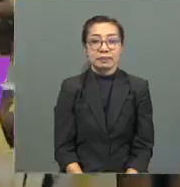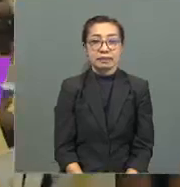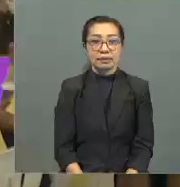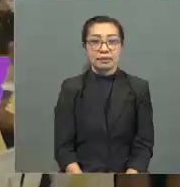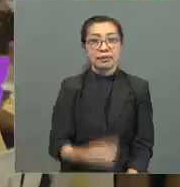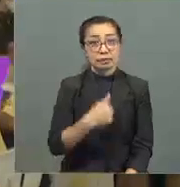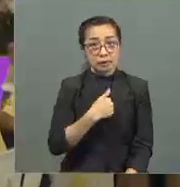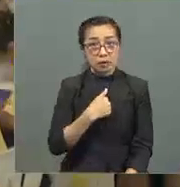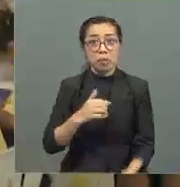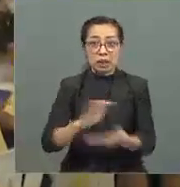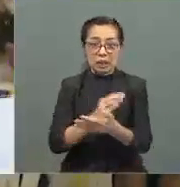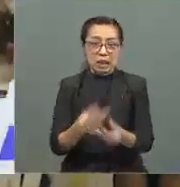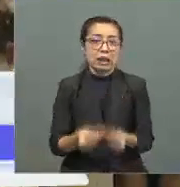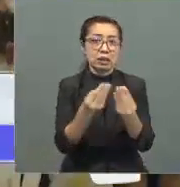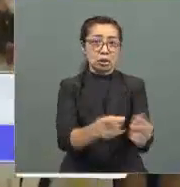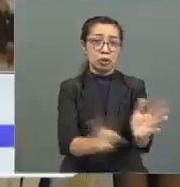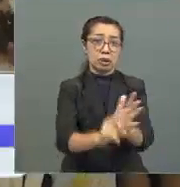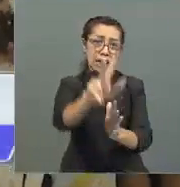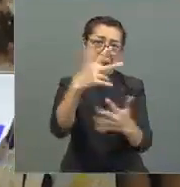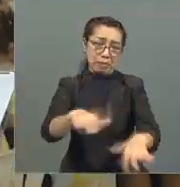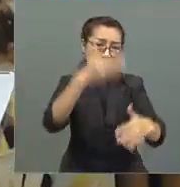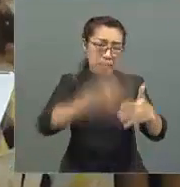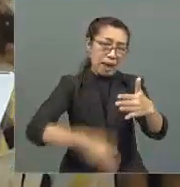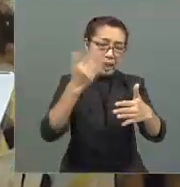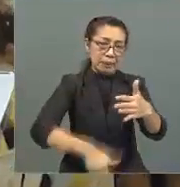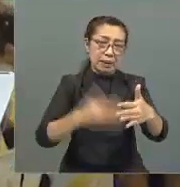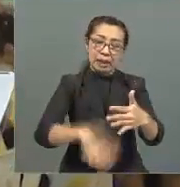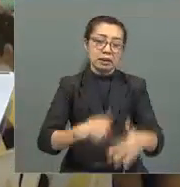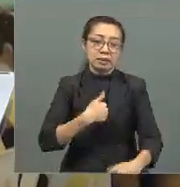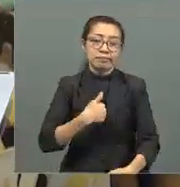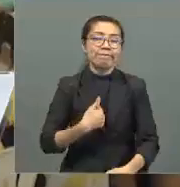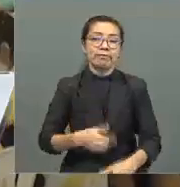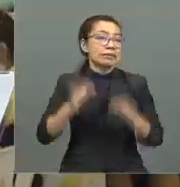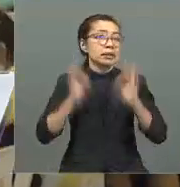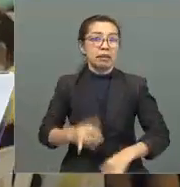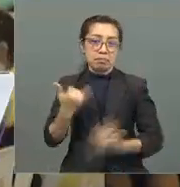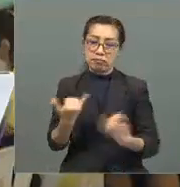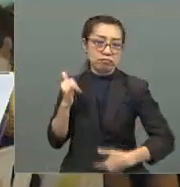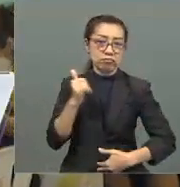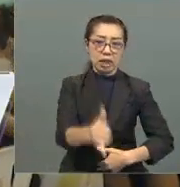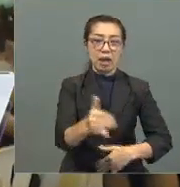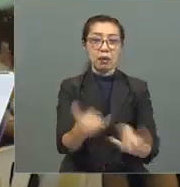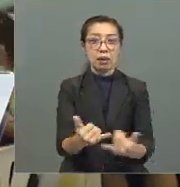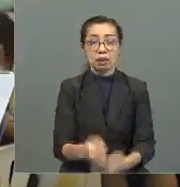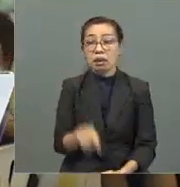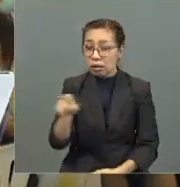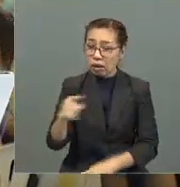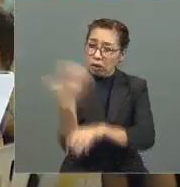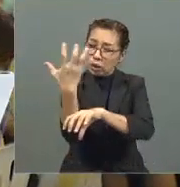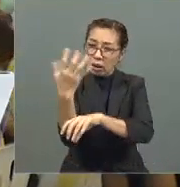ทำเรื่องมา3เที่ยวแล้วไม่ผ่านผมก็เลยมาเองวันนี้วันสุดท้าย แล้วในระบบมันบอกว่าอ